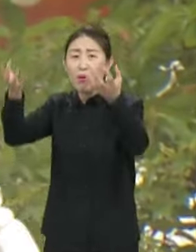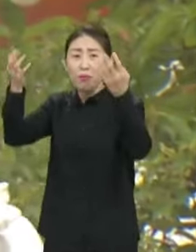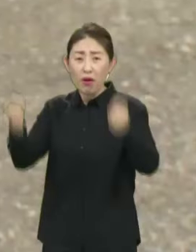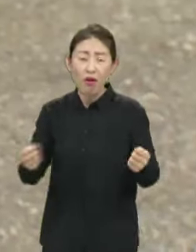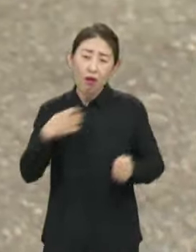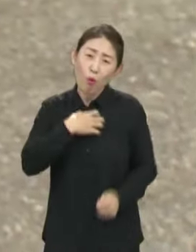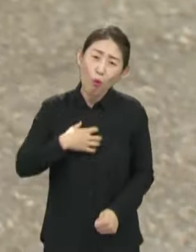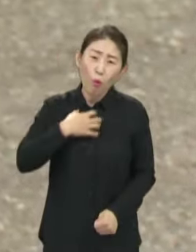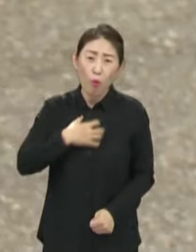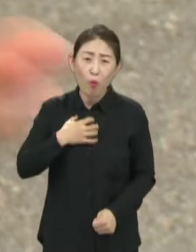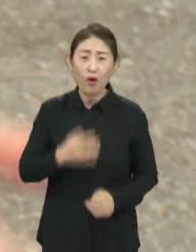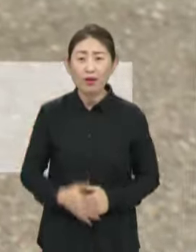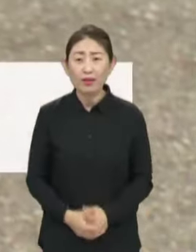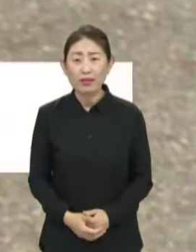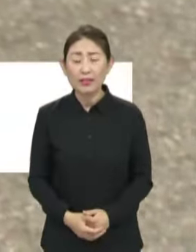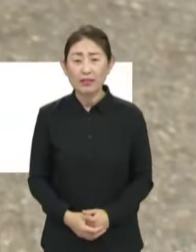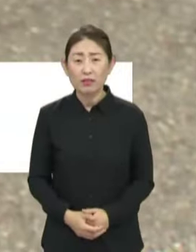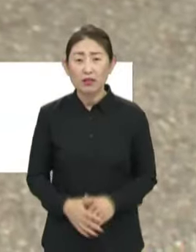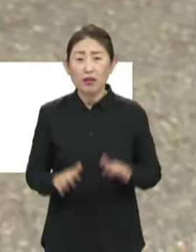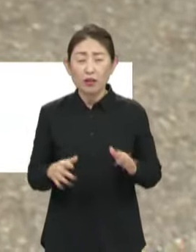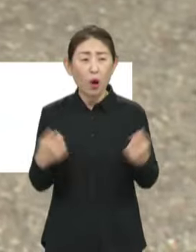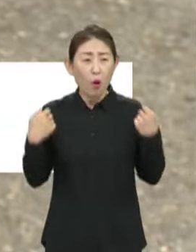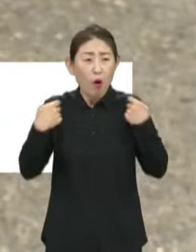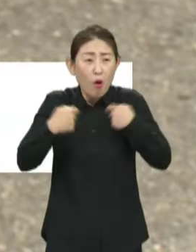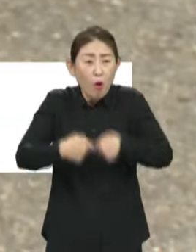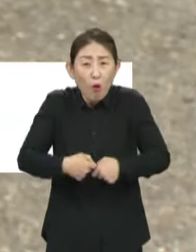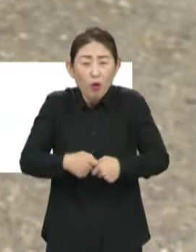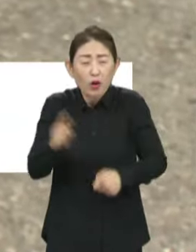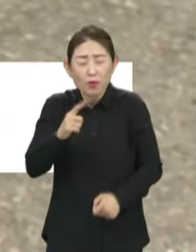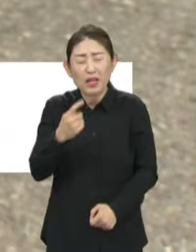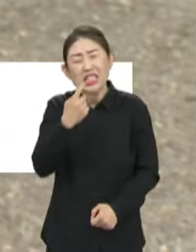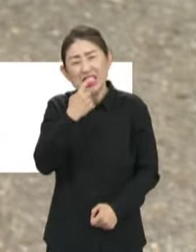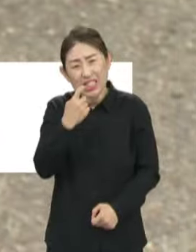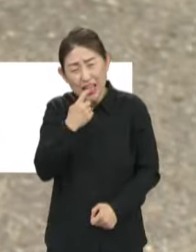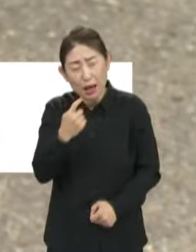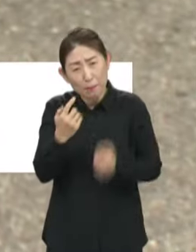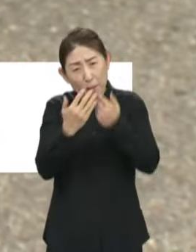있습니다. 밝은 옷을 입으면 벌이 좀 덜